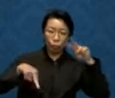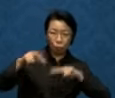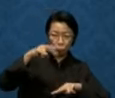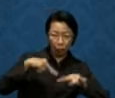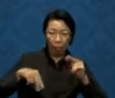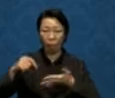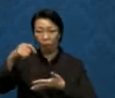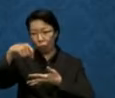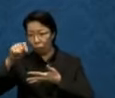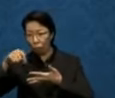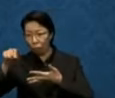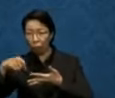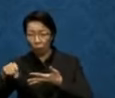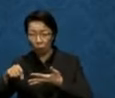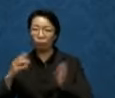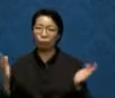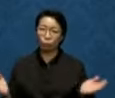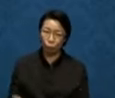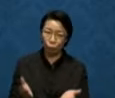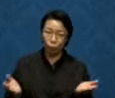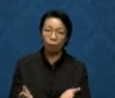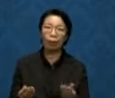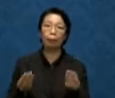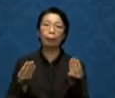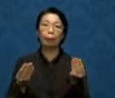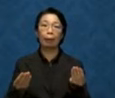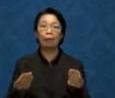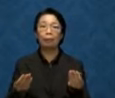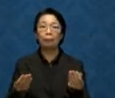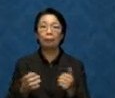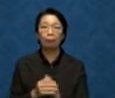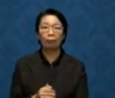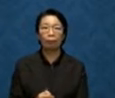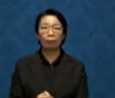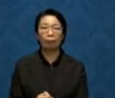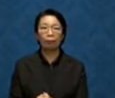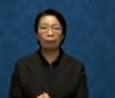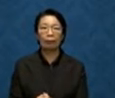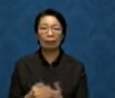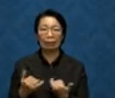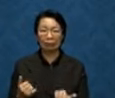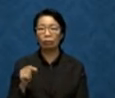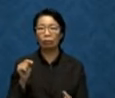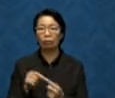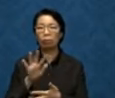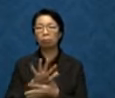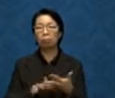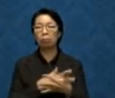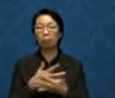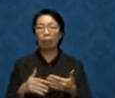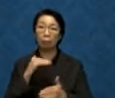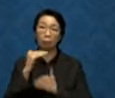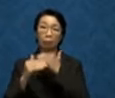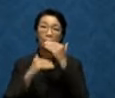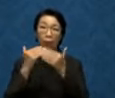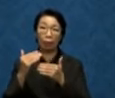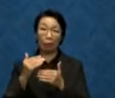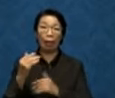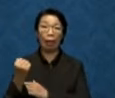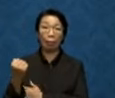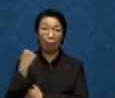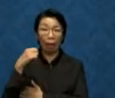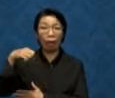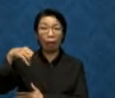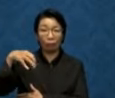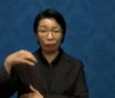แล้วก็ส่งเสริมนะครับที่สำคัญคือว่าเสนอความเห็นตอบแทนพัฒนาพลังงานแผนพัฒนากำลังผลิต